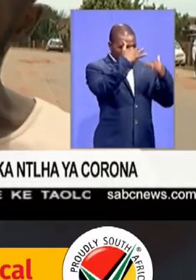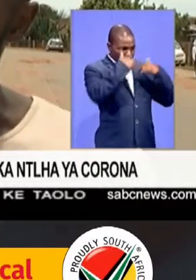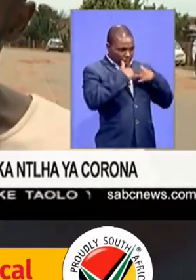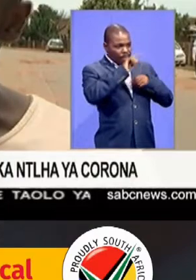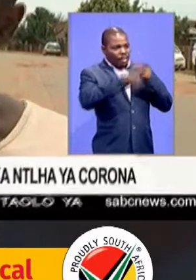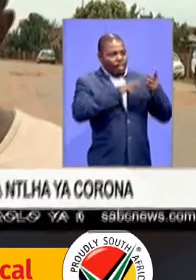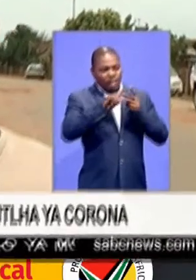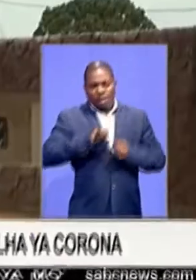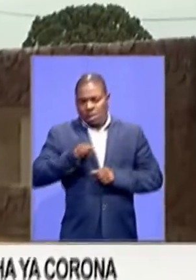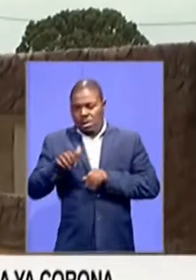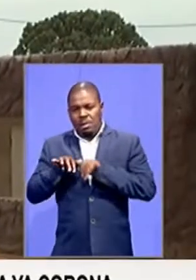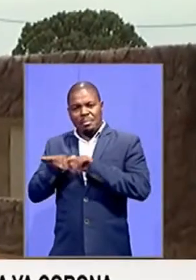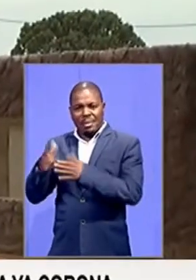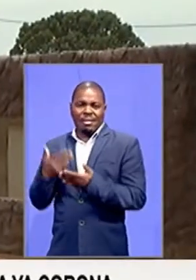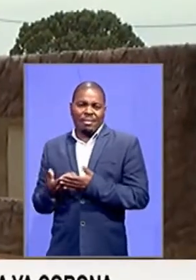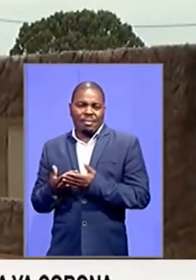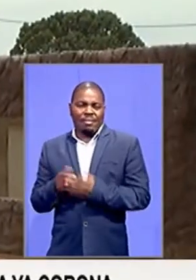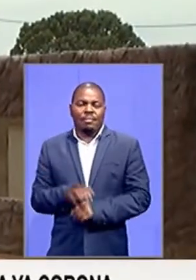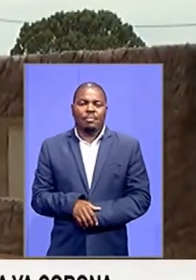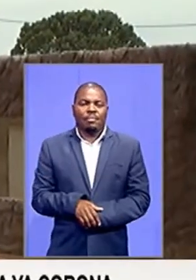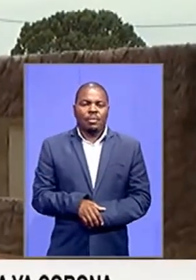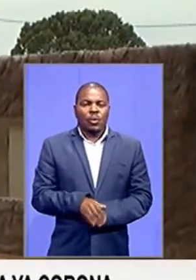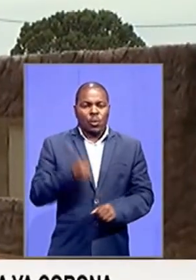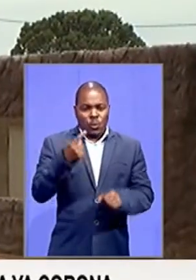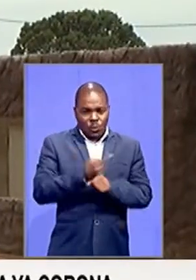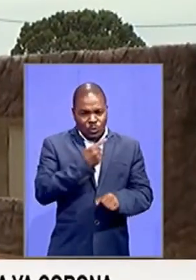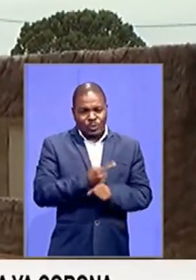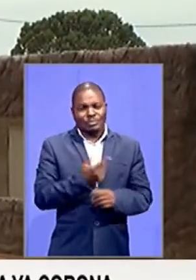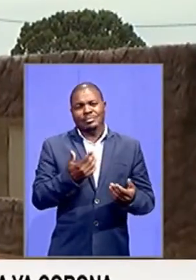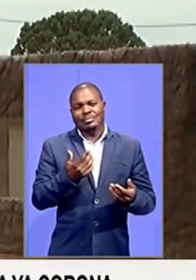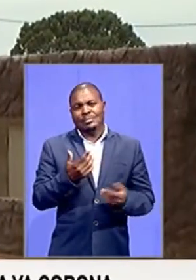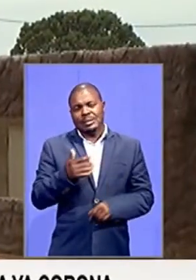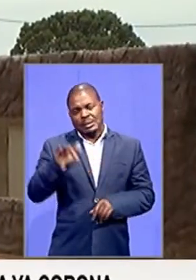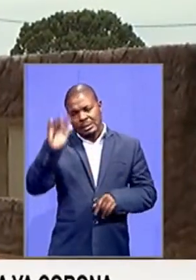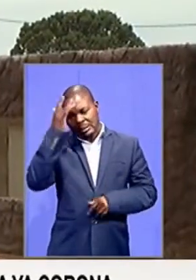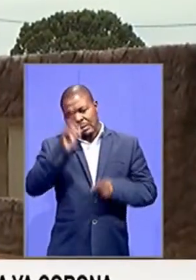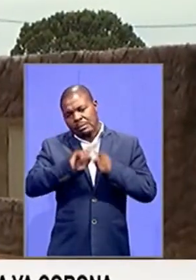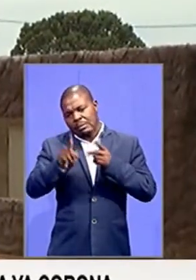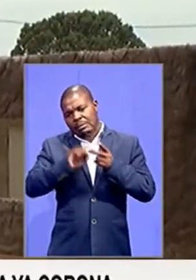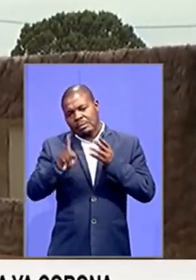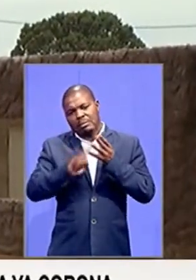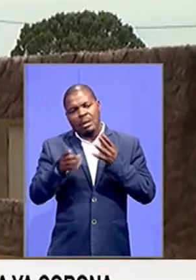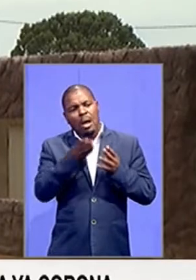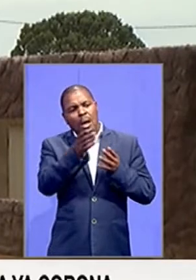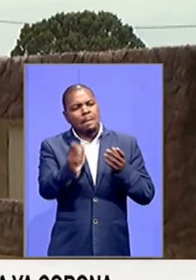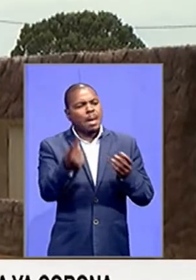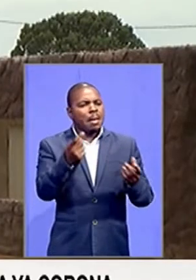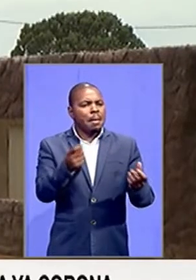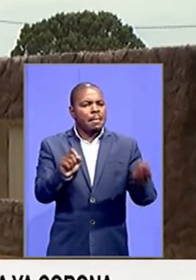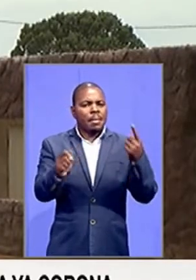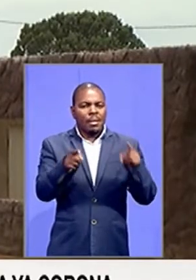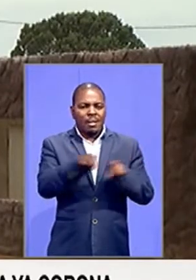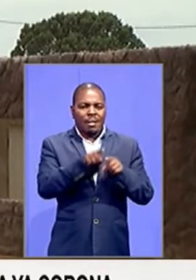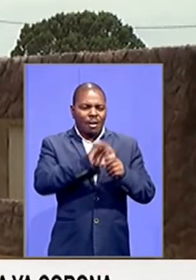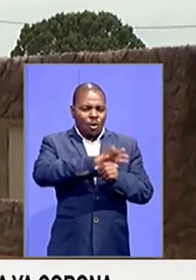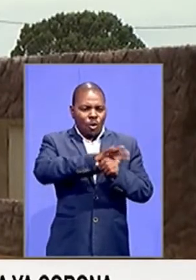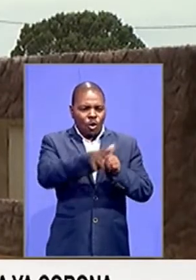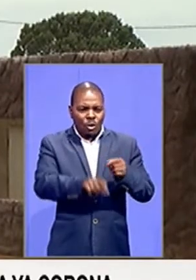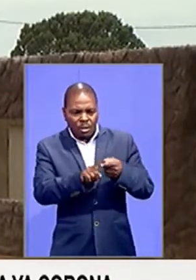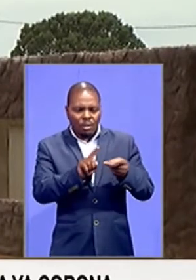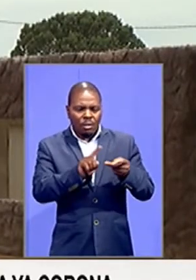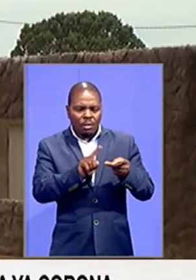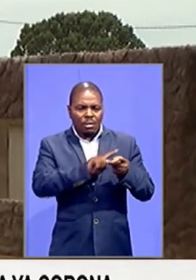le maditse bone. Each and every time go dula go tsena malwetse a mantsha category ya